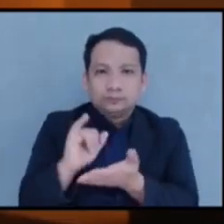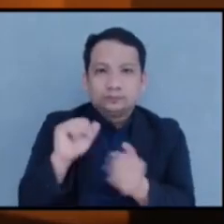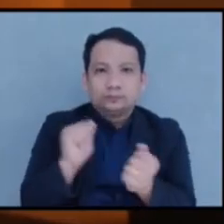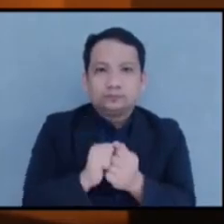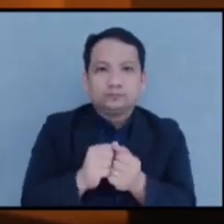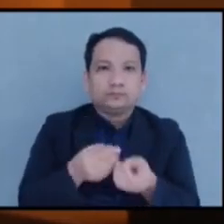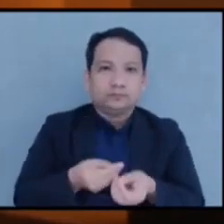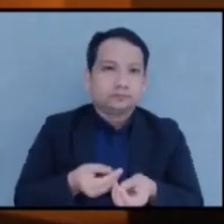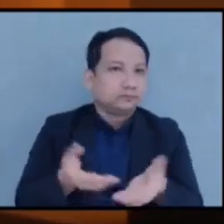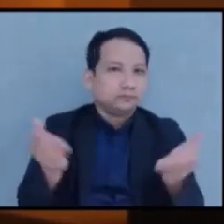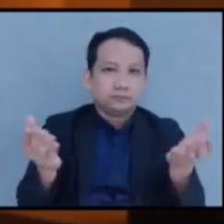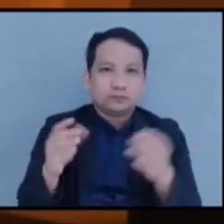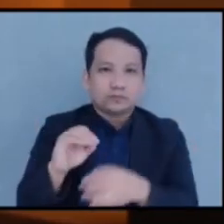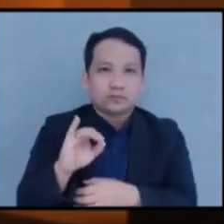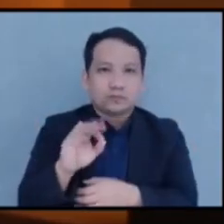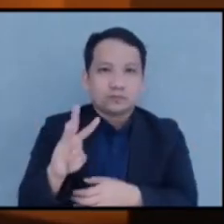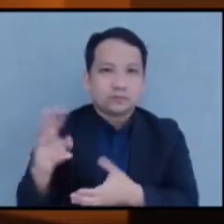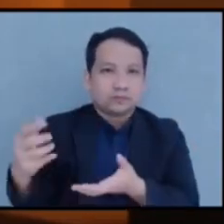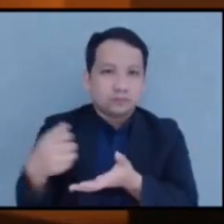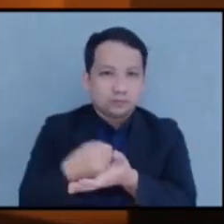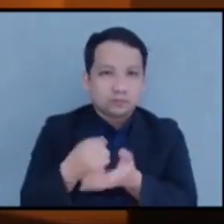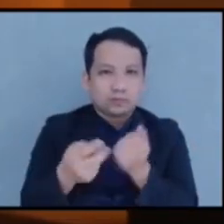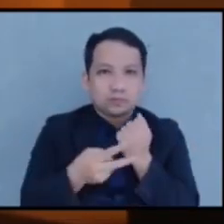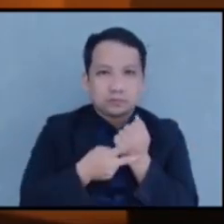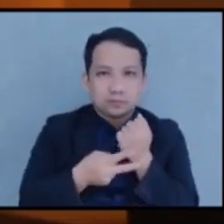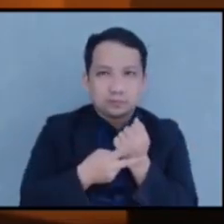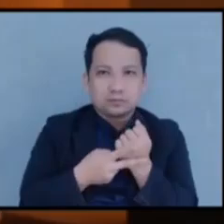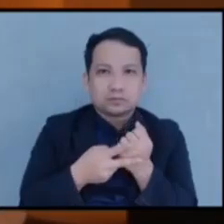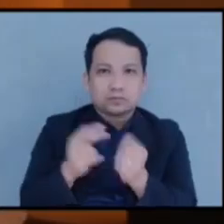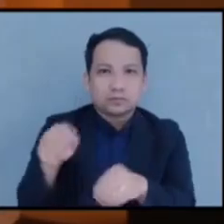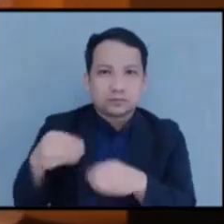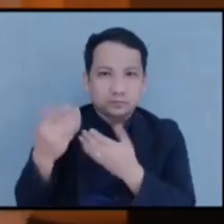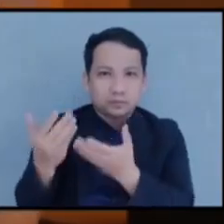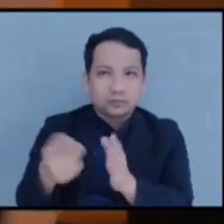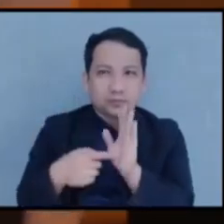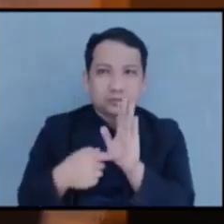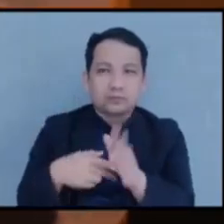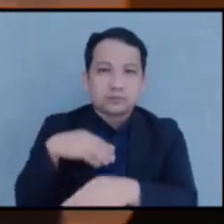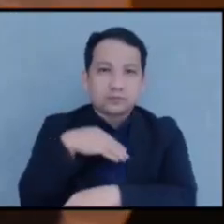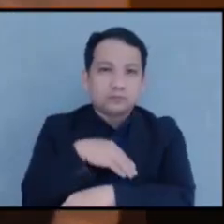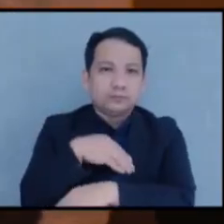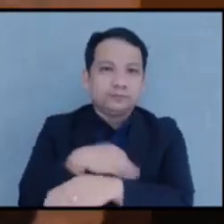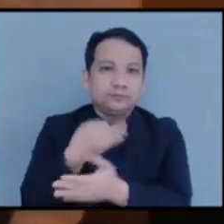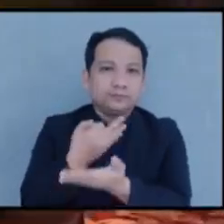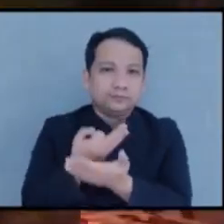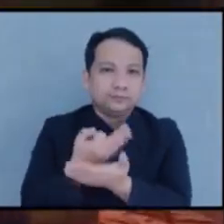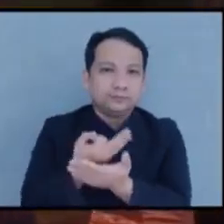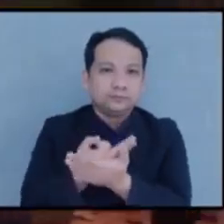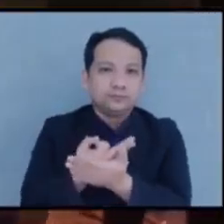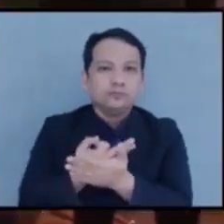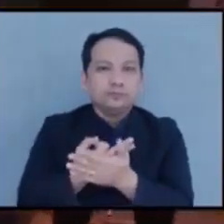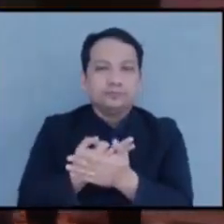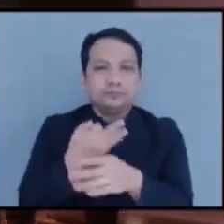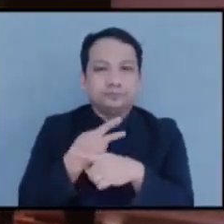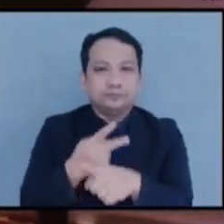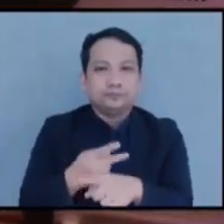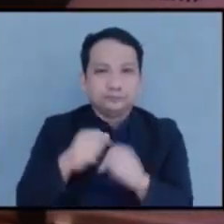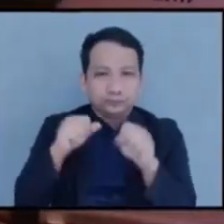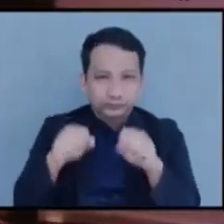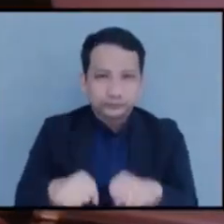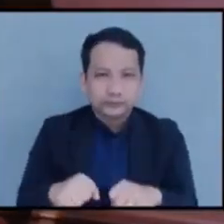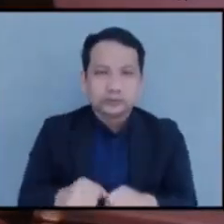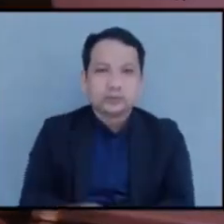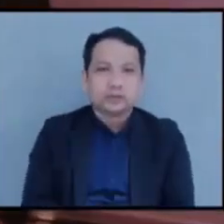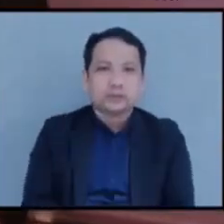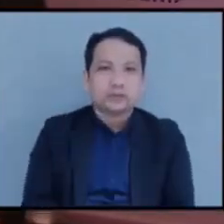all OFW resources and income and offer back financial products that are viable. We were just told by CEO